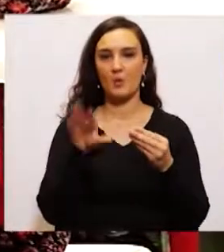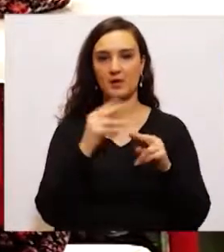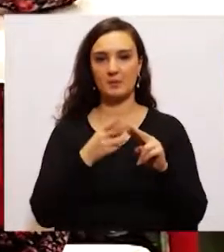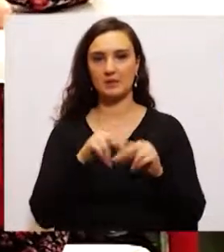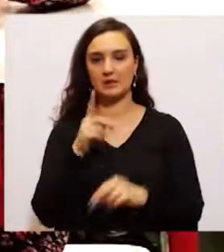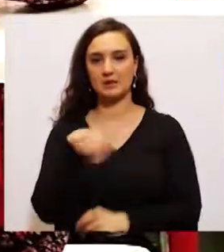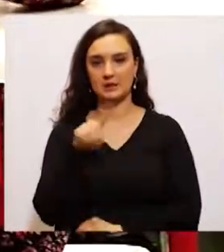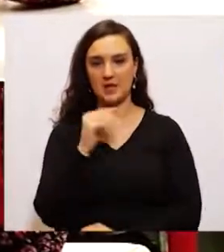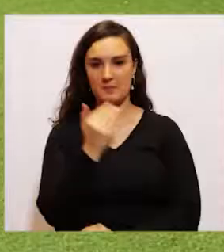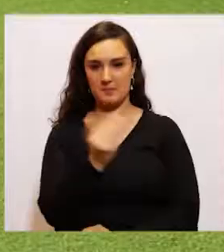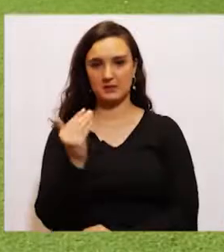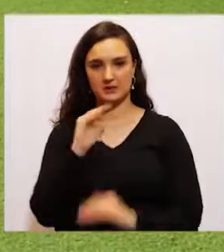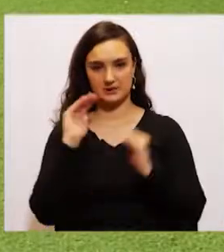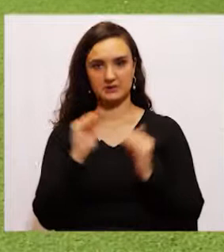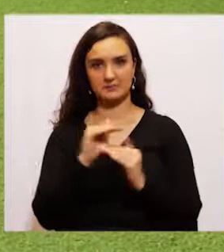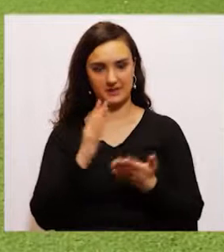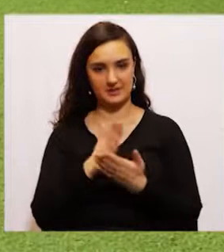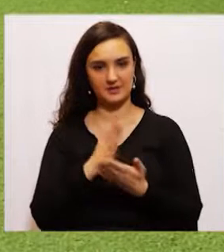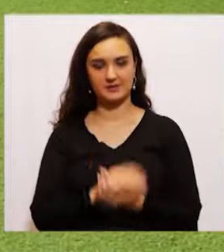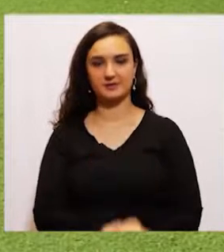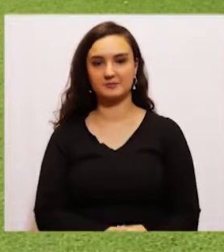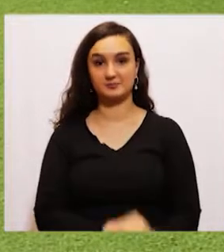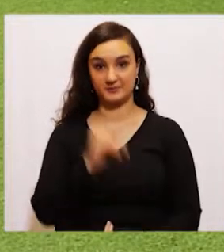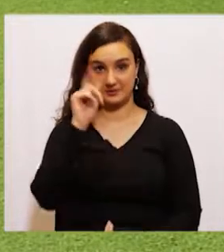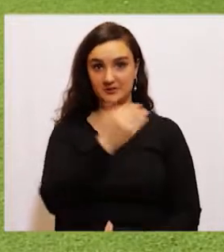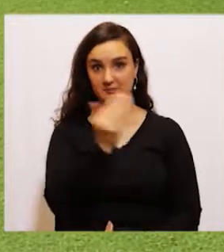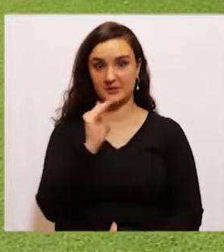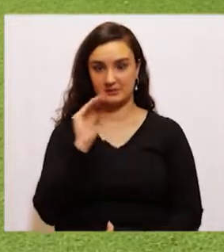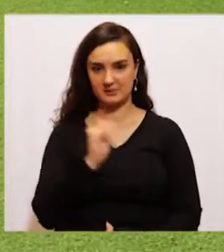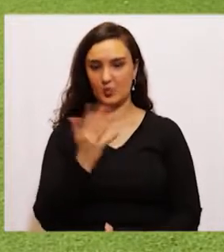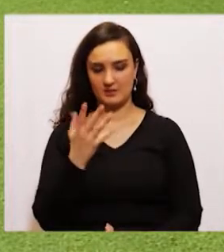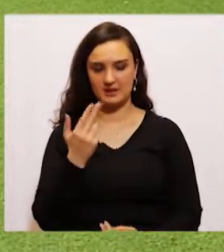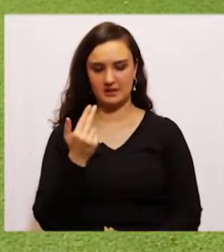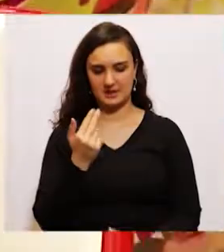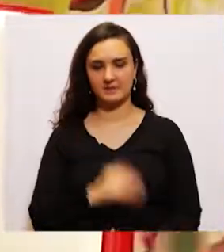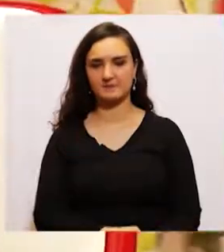ის ამათის სიმღერაც არის. იცი ამათის სიმღერა რომელია?